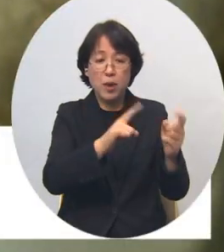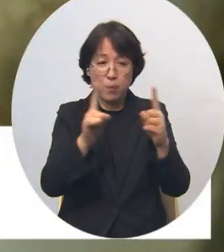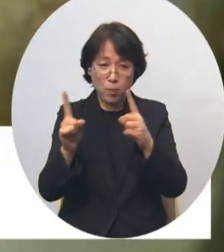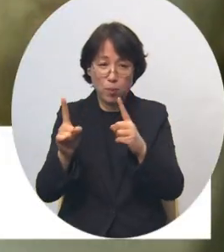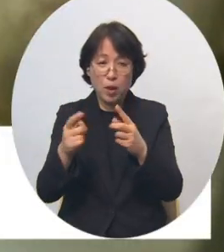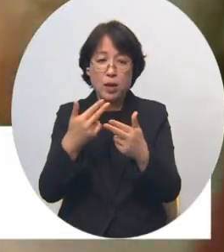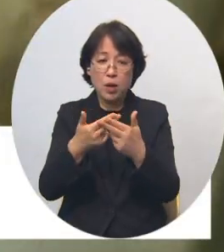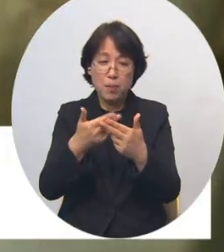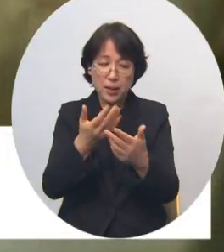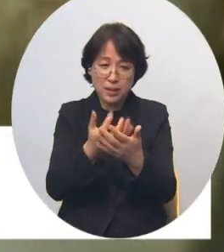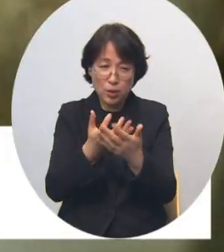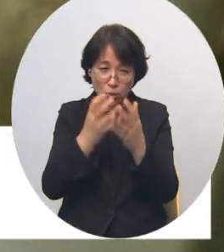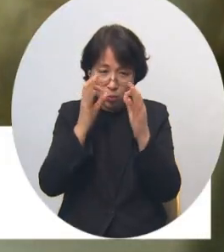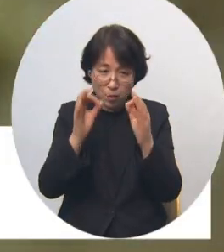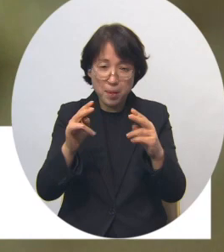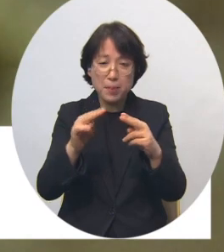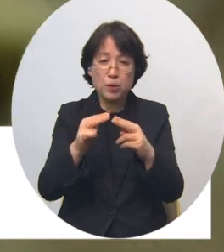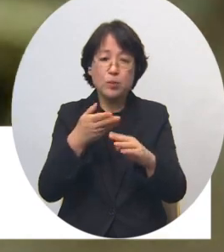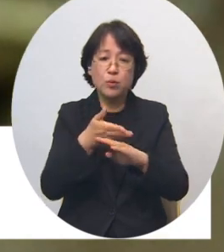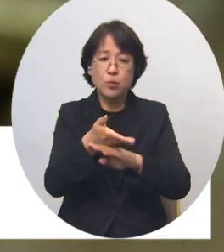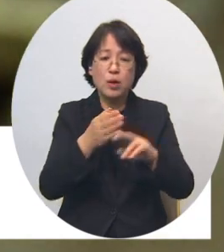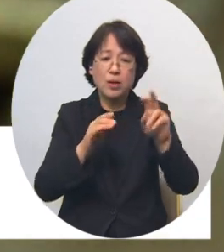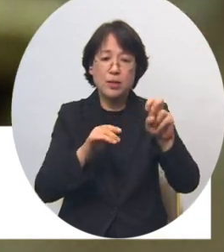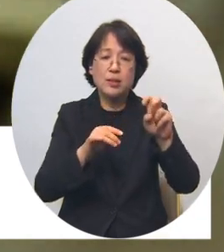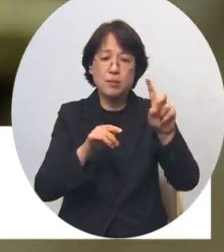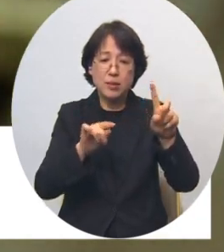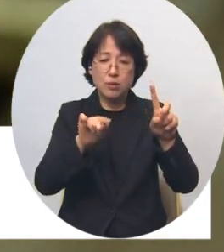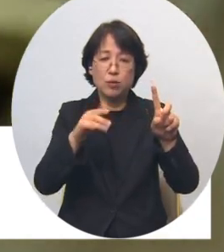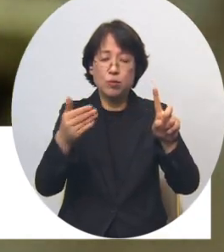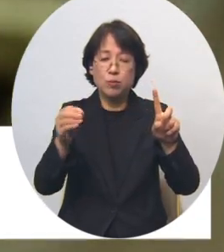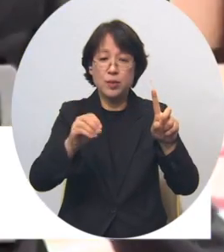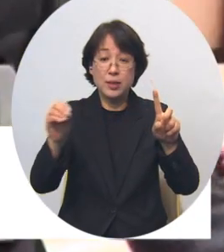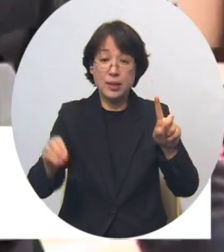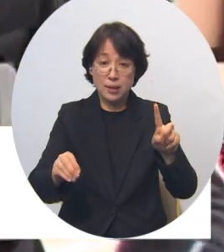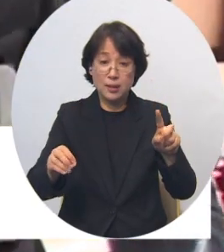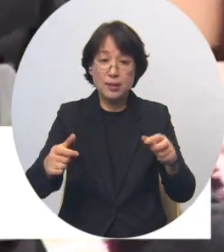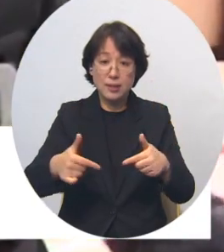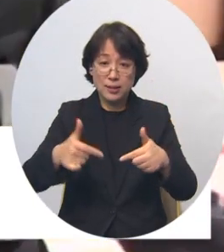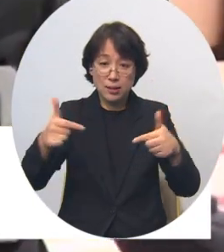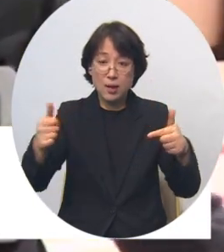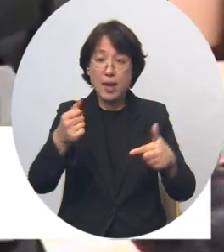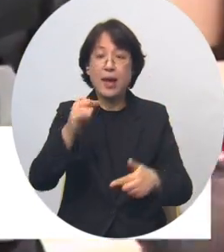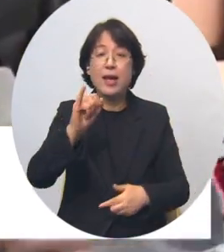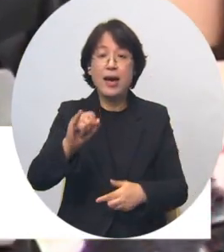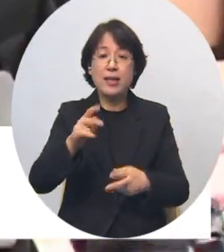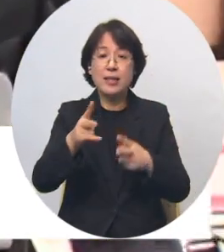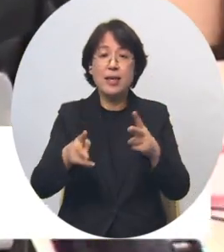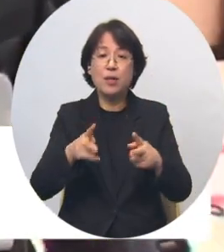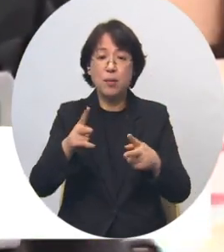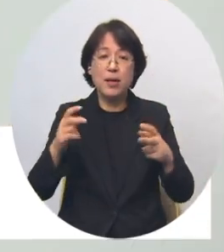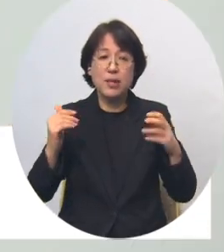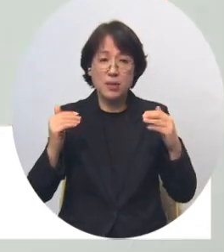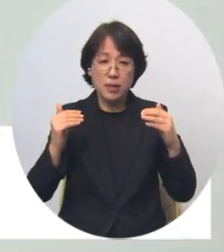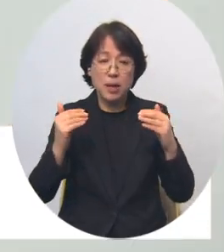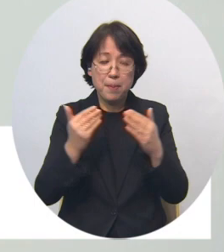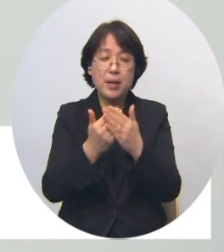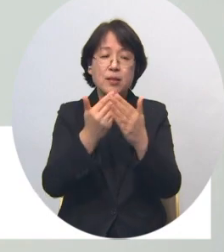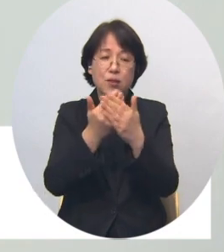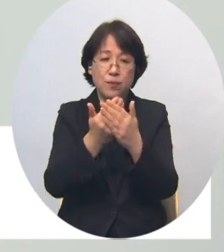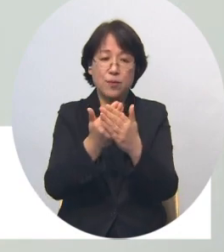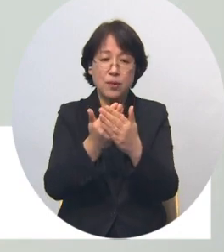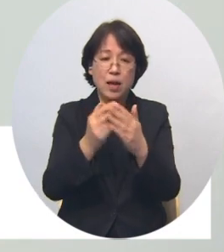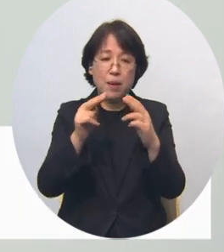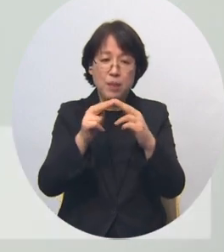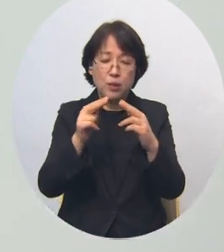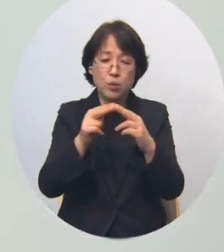반도체 수출이 21.9% 늘 것으로 전망하면서 본격적인 AI 산업의 성장과 차세대 반도체 수요 증가를